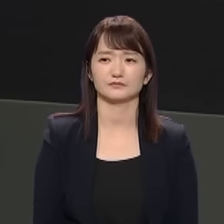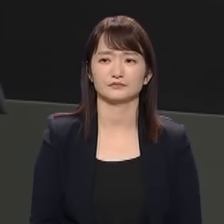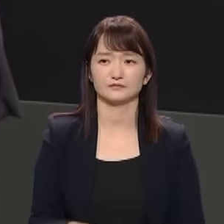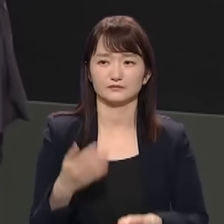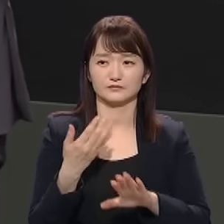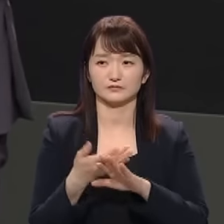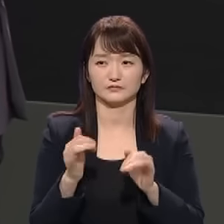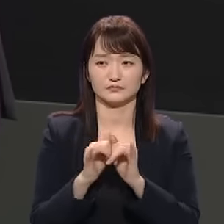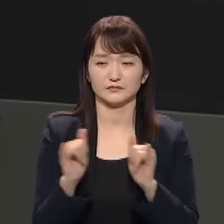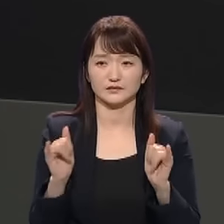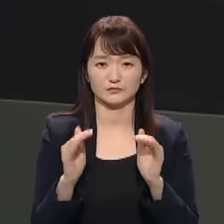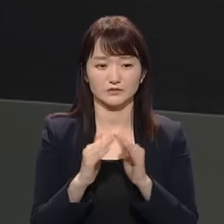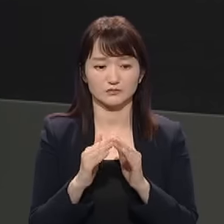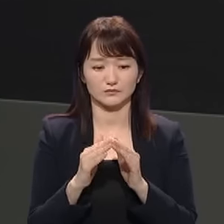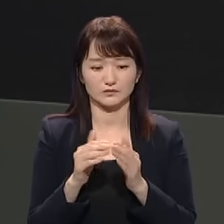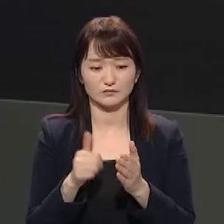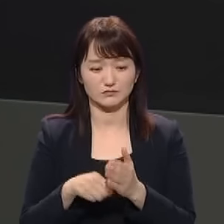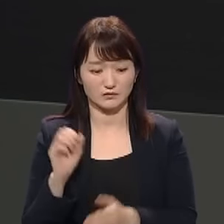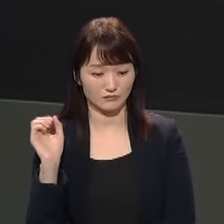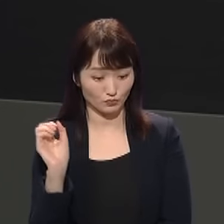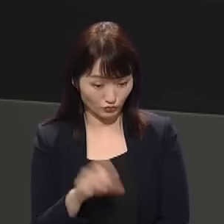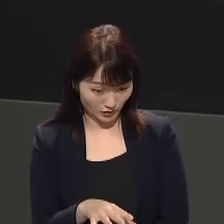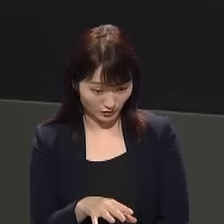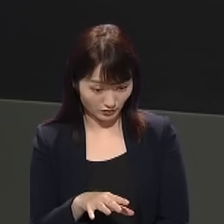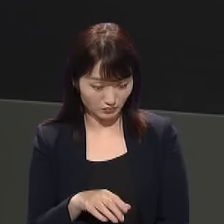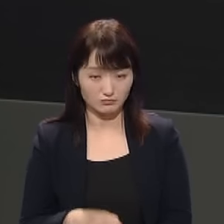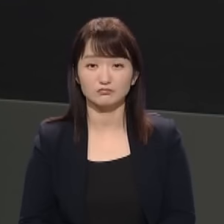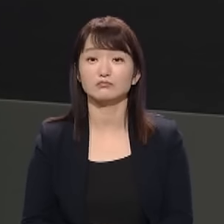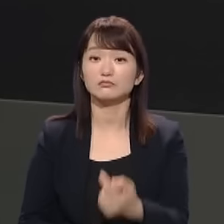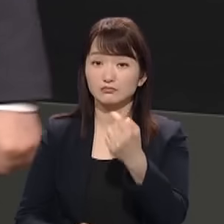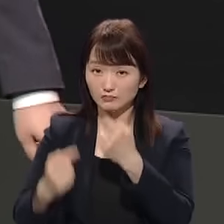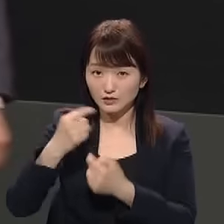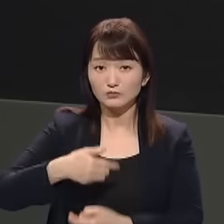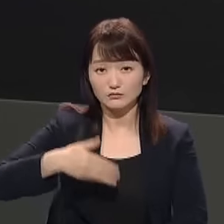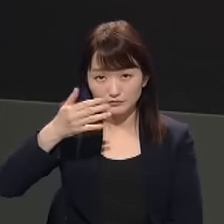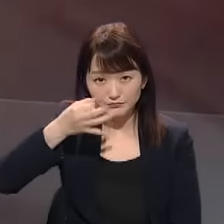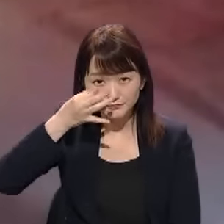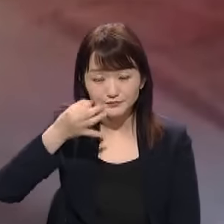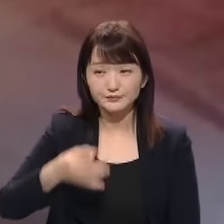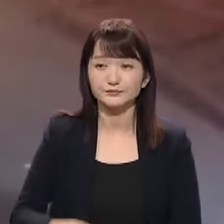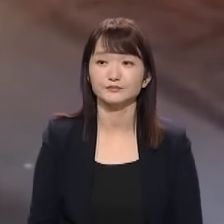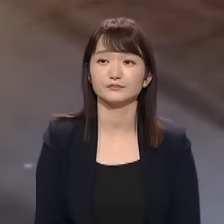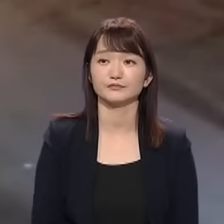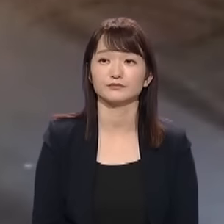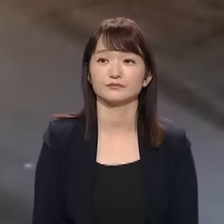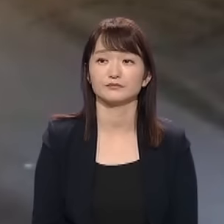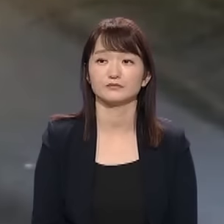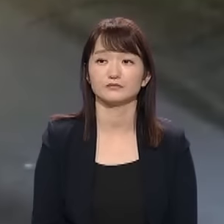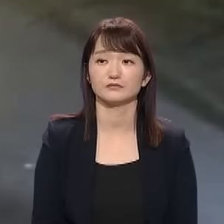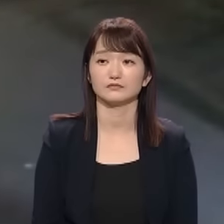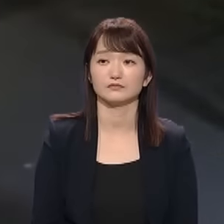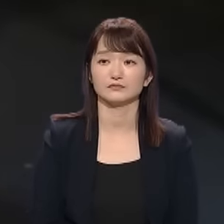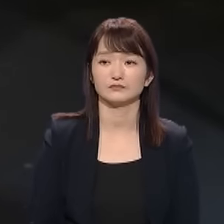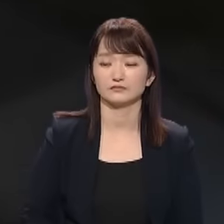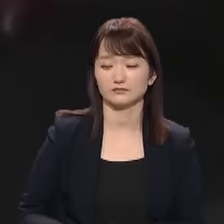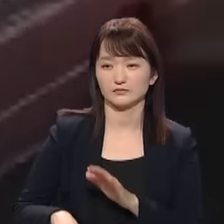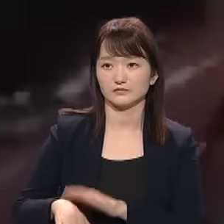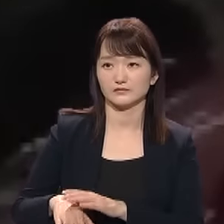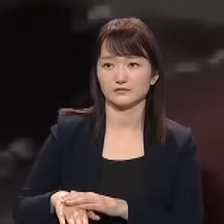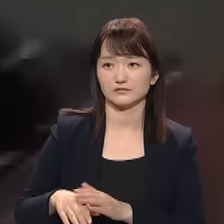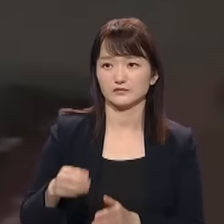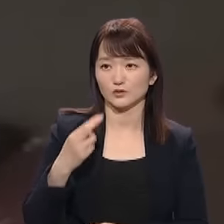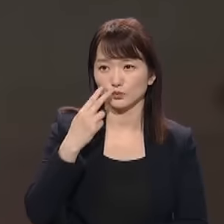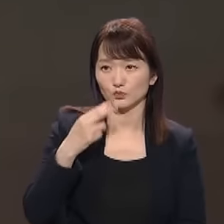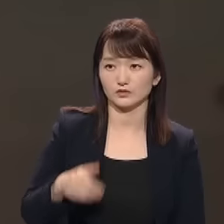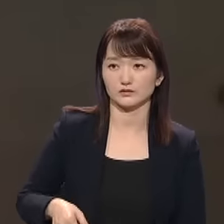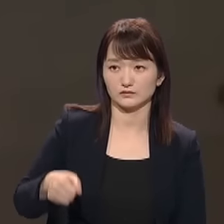남의 집에 휙입니다. 자, 사방 가족께서 제보해 주신 영상 만나보시죠. 자, 한 손에 봉투를 들고 등장한